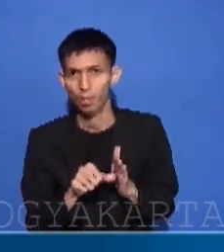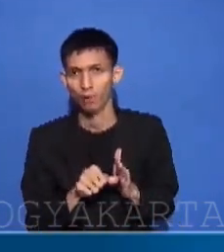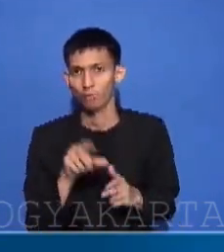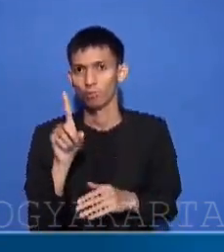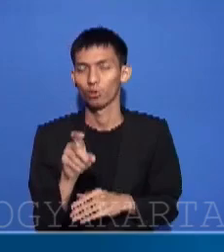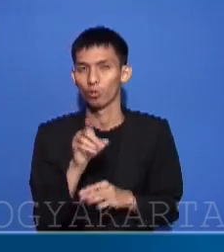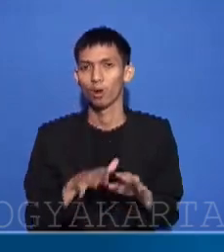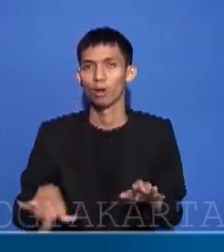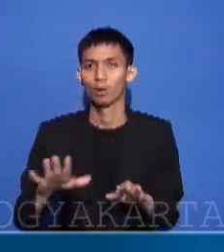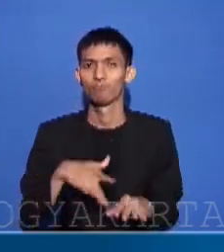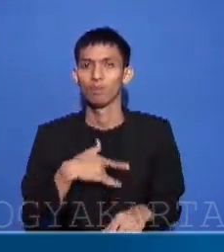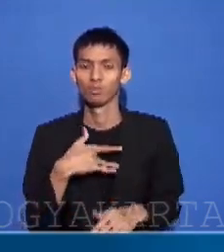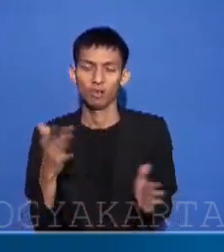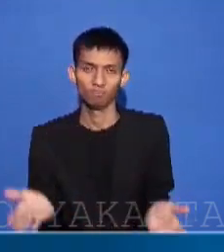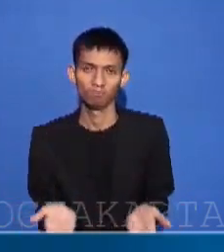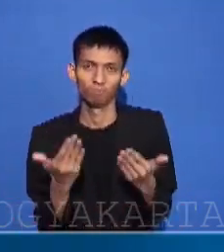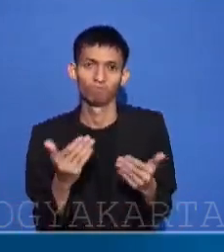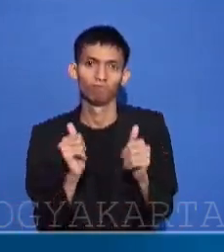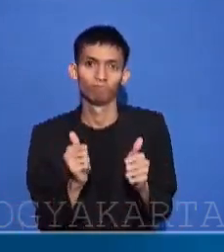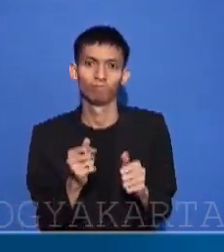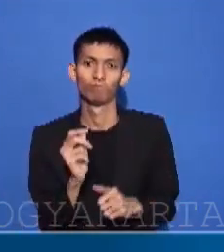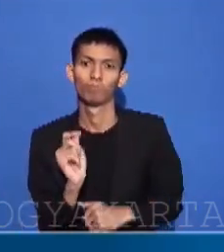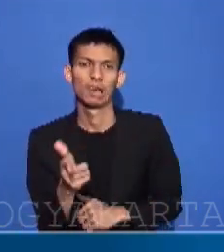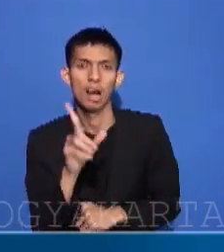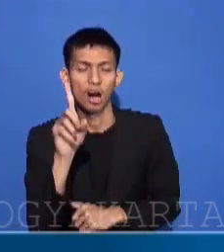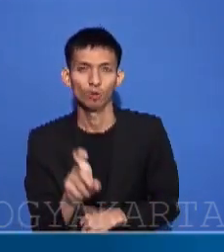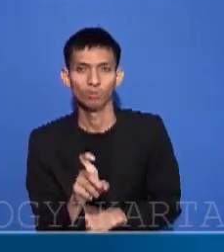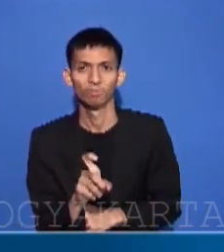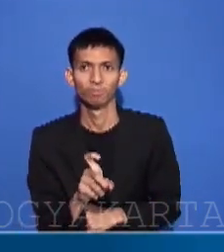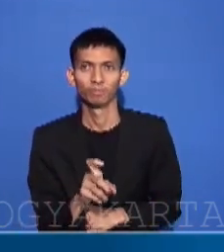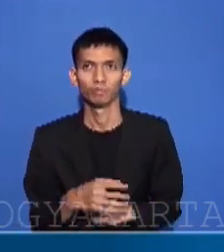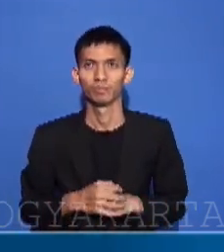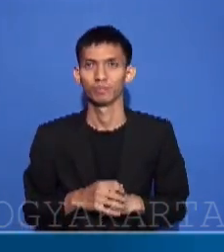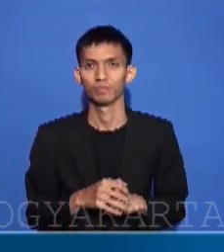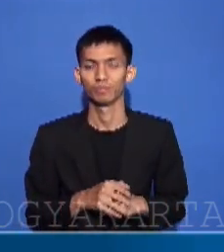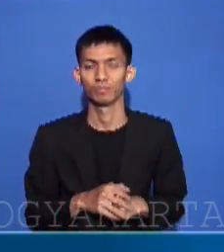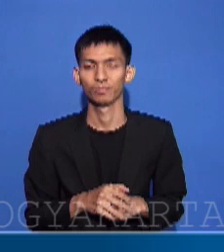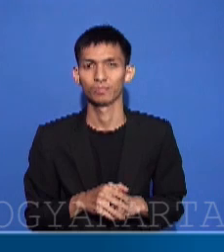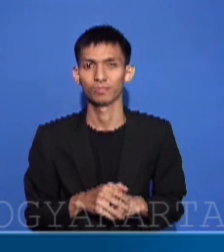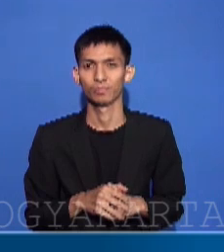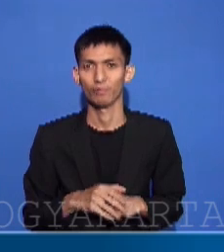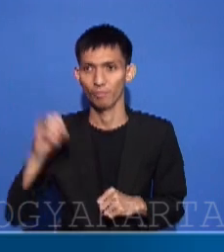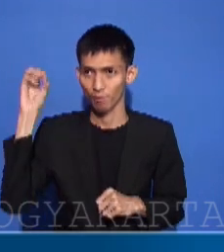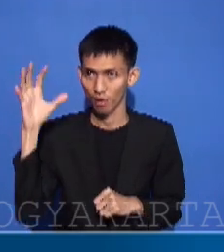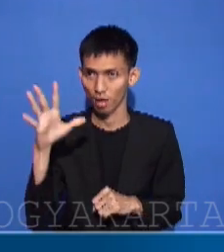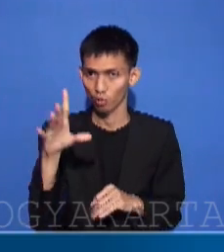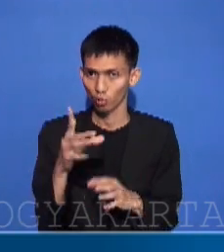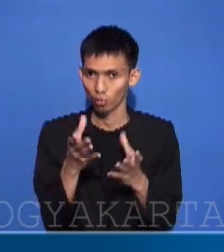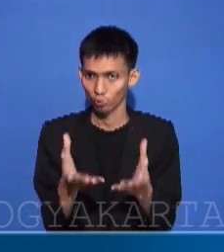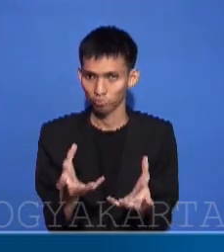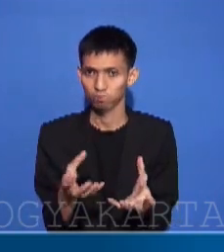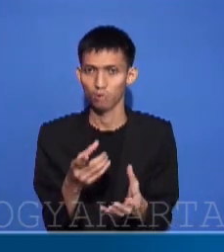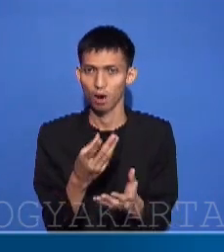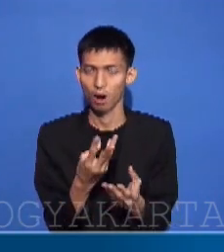kebutuhan air mereka daripada harus membeli di musim kemarau satu-satunya sumber air warga yang